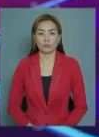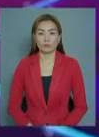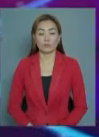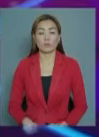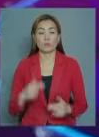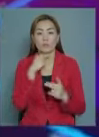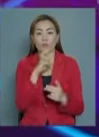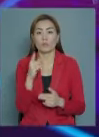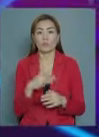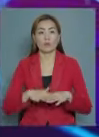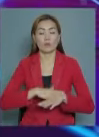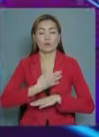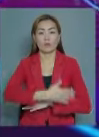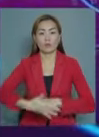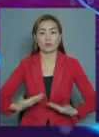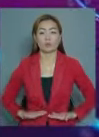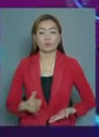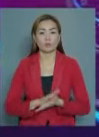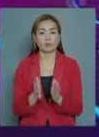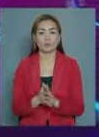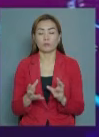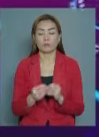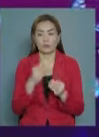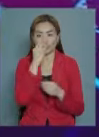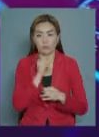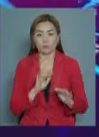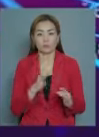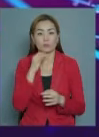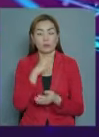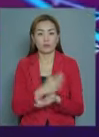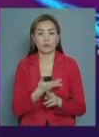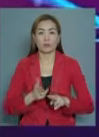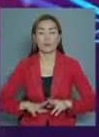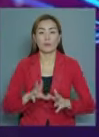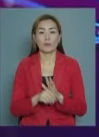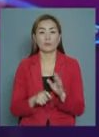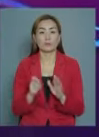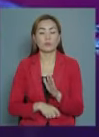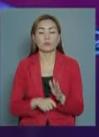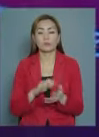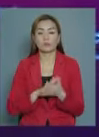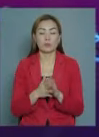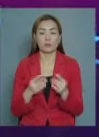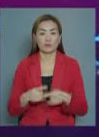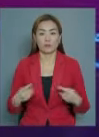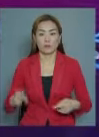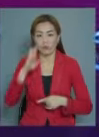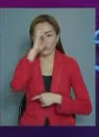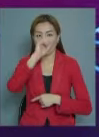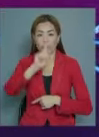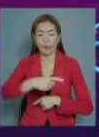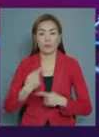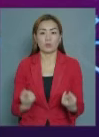Эгер мен берип карасаңыз, халыктын турмуш жагдайына асер эткен факторлор көп. Ал аны болдурмоодун айла тасилдерине тек мемлекет